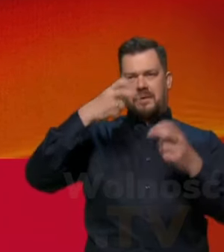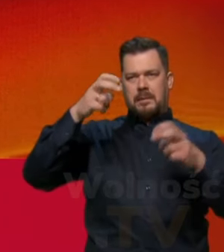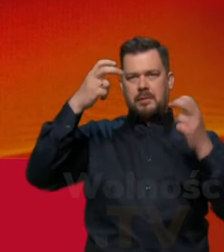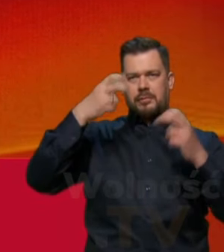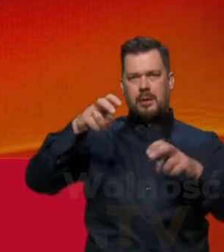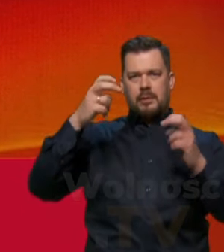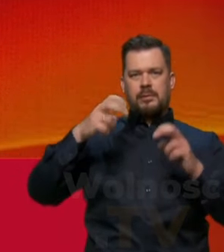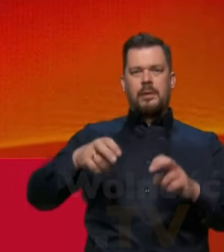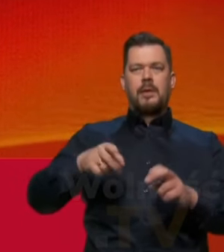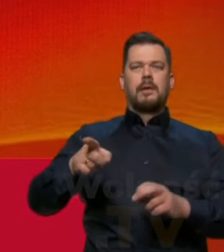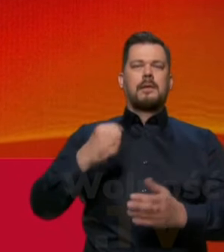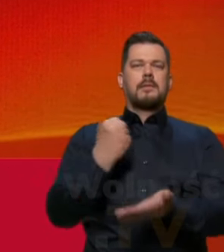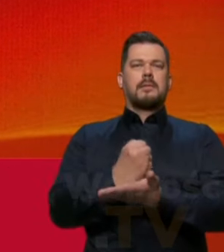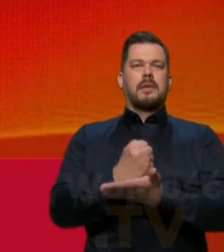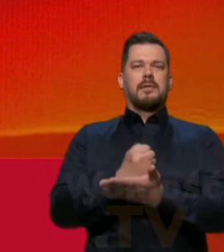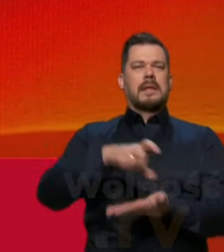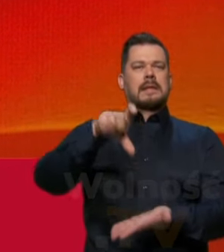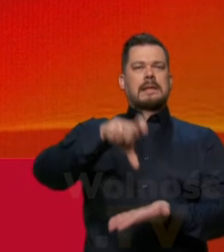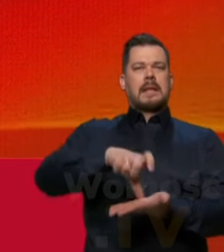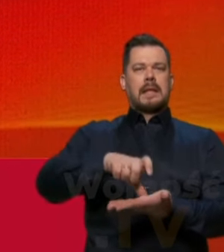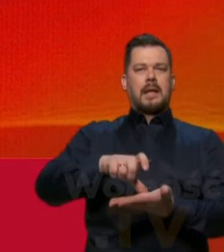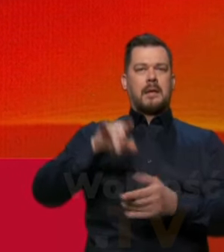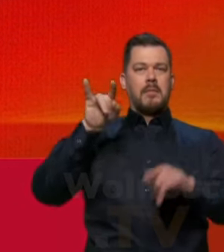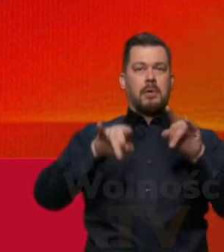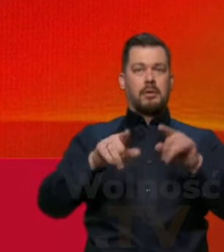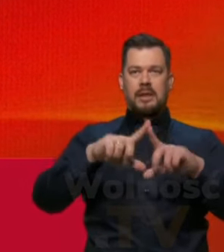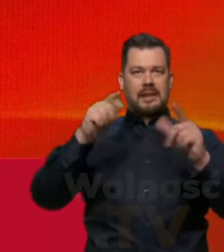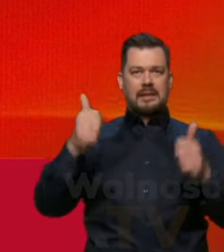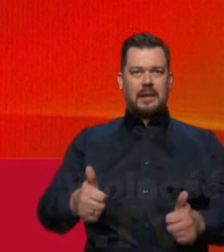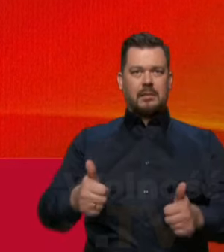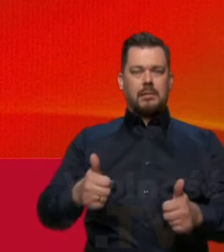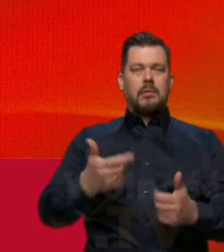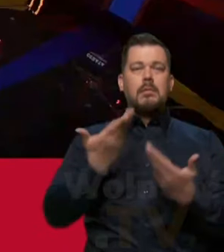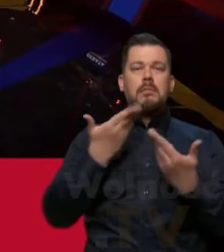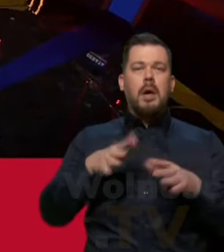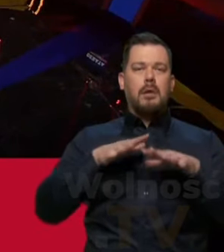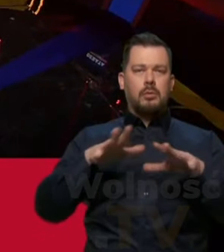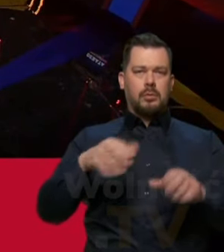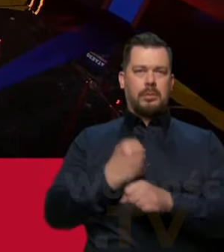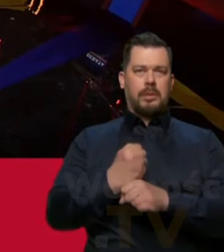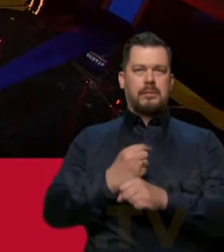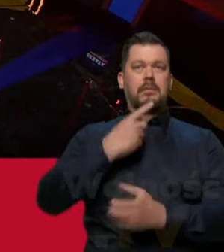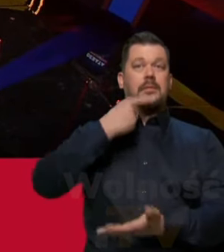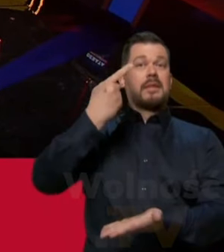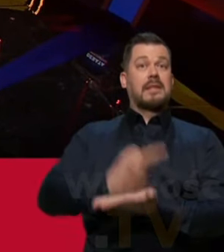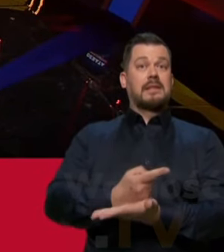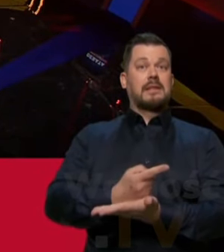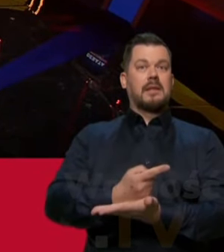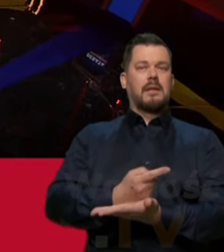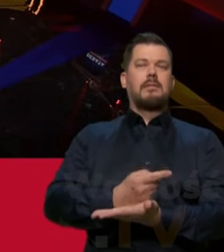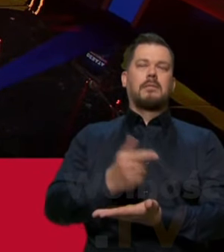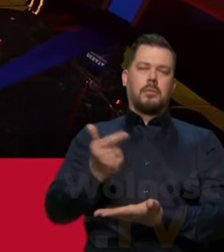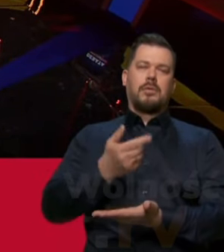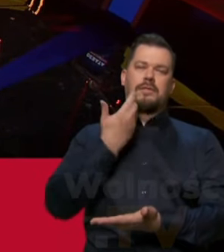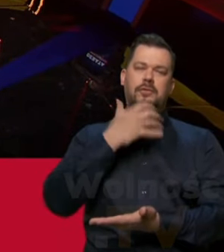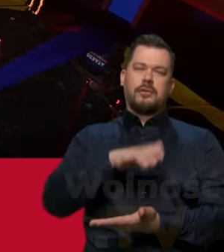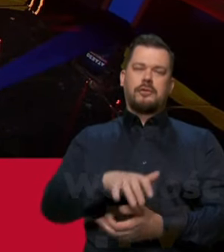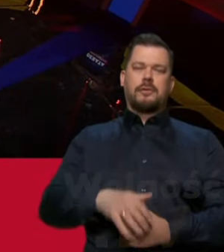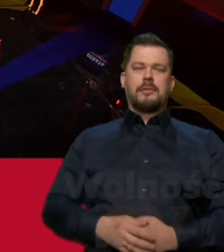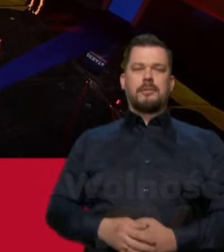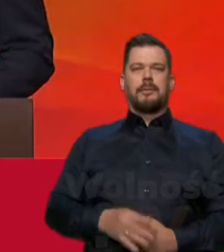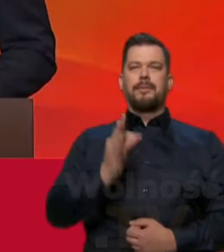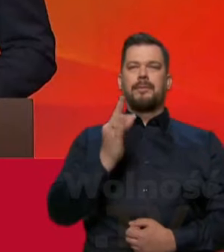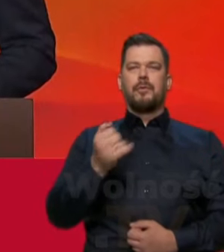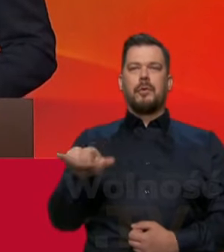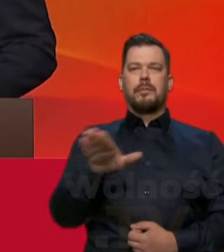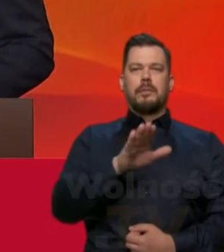szanowni państwo, o tym, że na Centralnym Porcie Komunikacyjnym nic się nie działo. Działo się bardzo wiele i decyzja lokalizacyjna mogłaby być już wydana. Pan Tobiasz